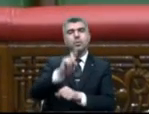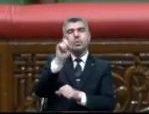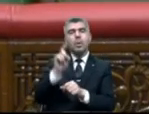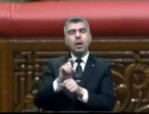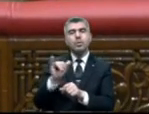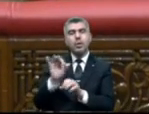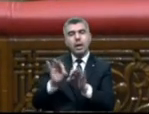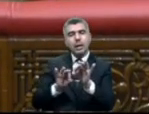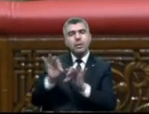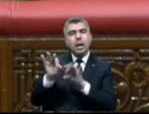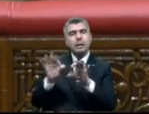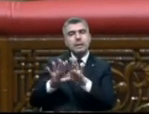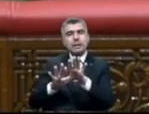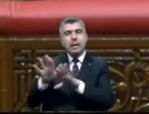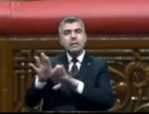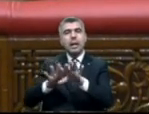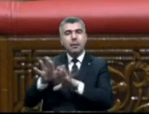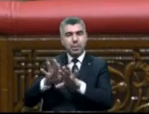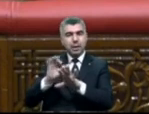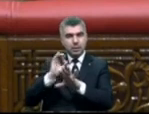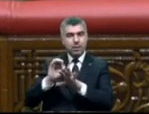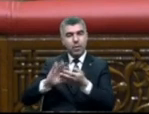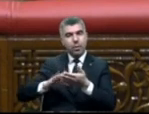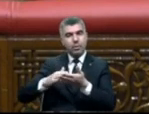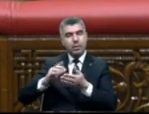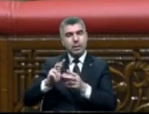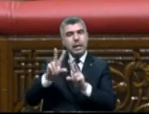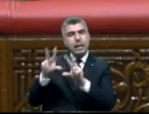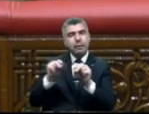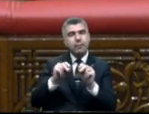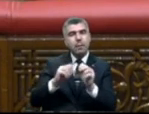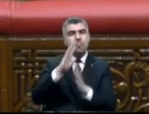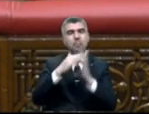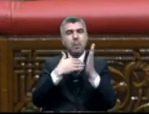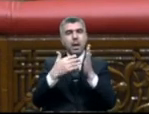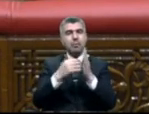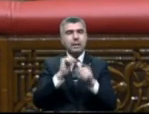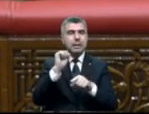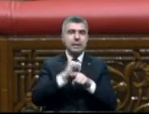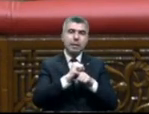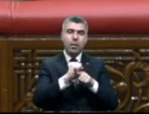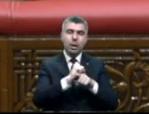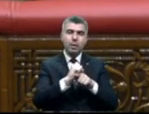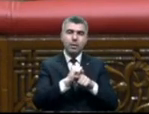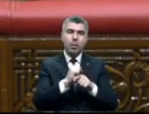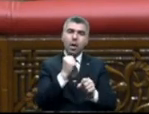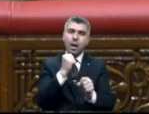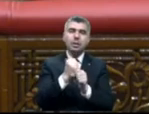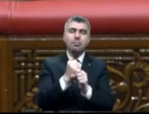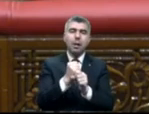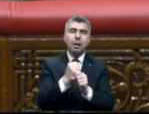كنسألكم عن الإجراءات والتدابير المزمع القيام بها من أجل ملائمة برامج التكوين مع مستجدات سوق الشغل،